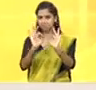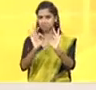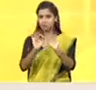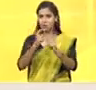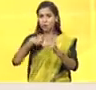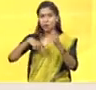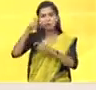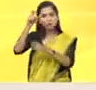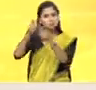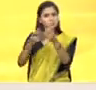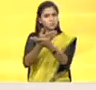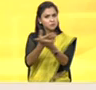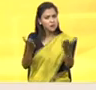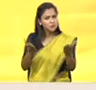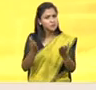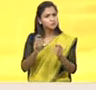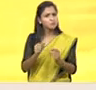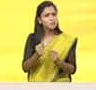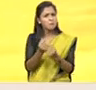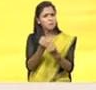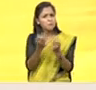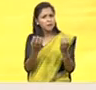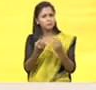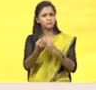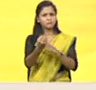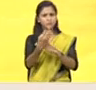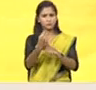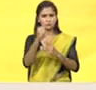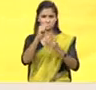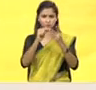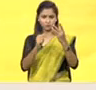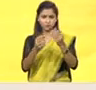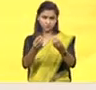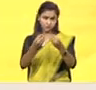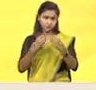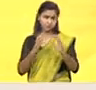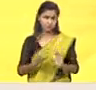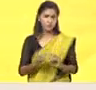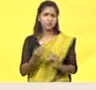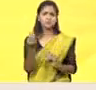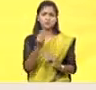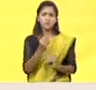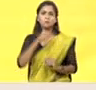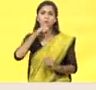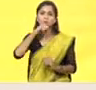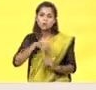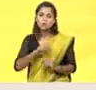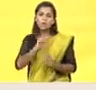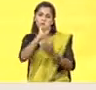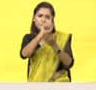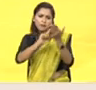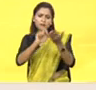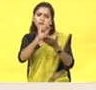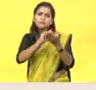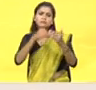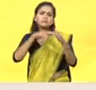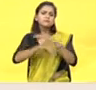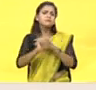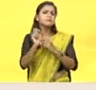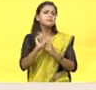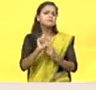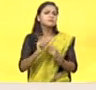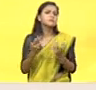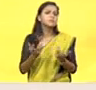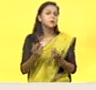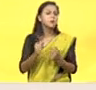मुझे कई तरह के सुझाव भी भेजे हैं। कुछ युवाओं ने पत्र में लिखा है कि उनके